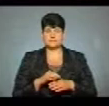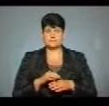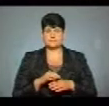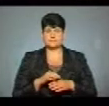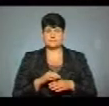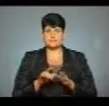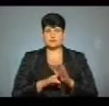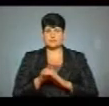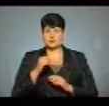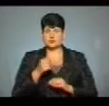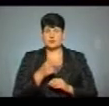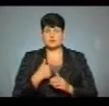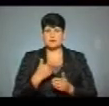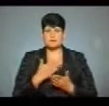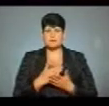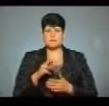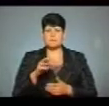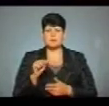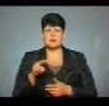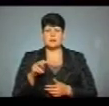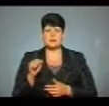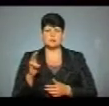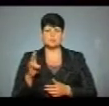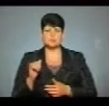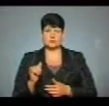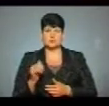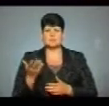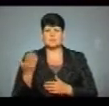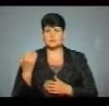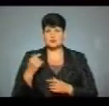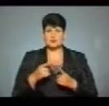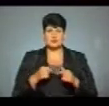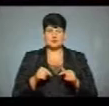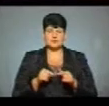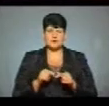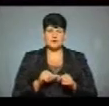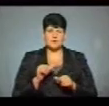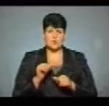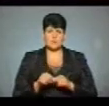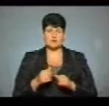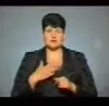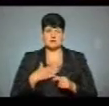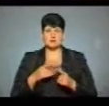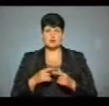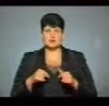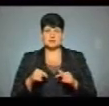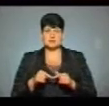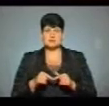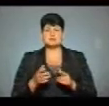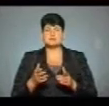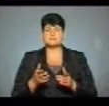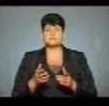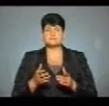На початку року ми маємо маванку, де ми когось організували окремо, як наша організація «Об'єднання лемків Канади».